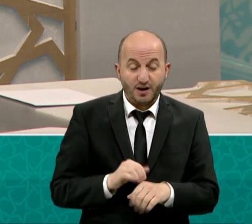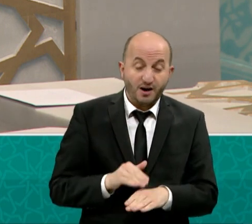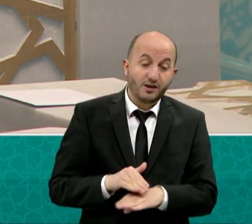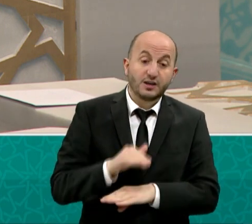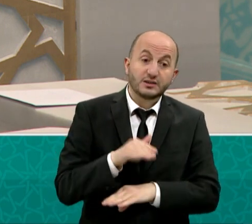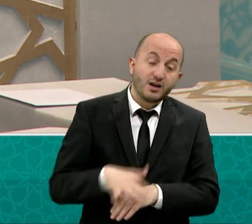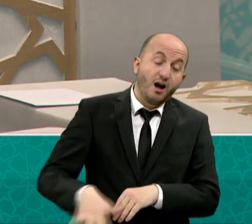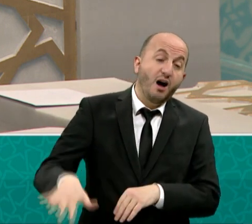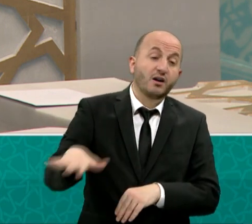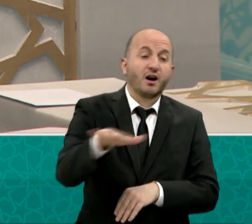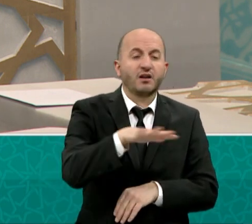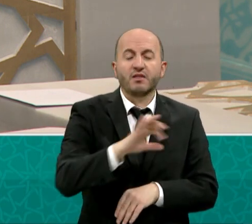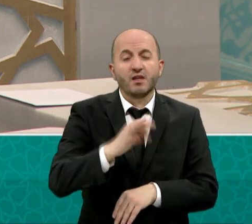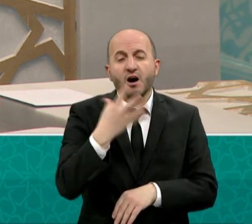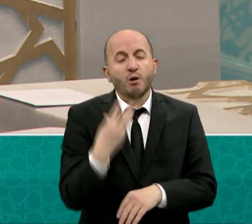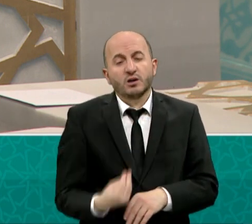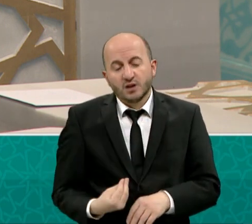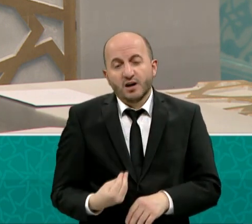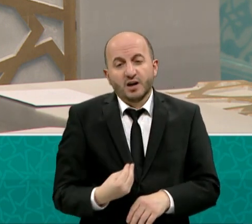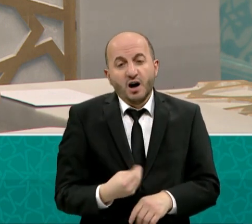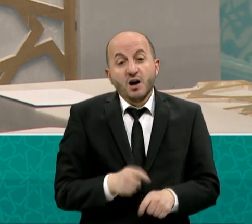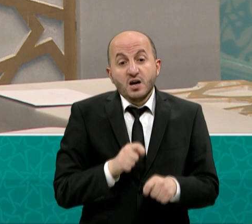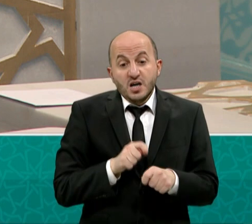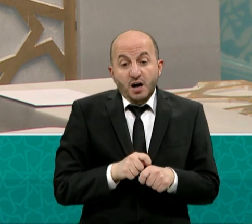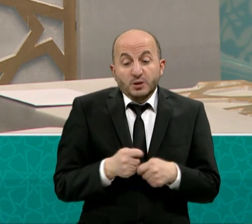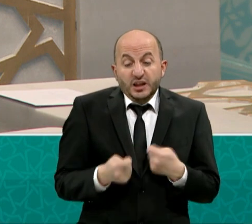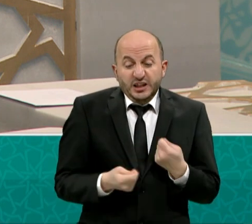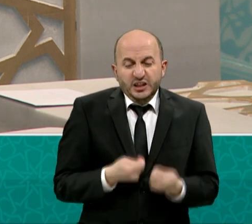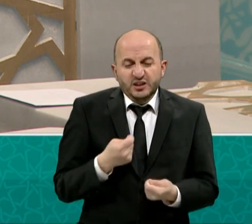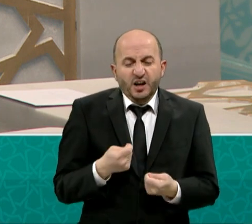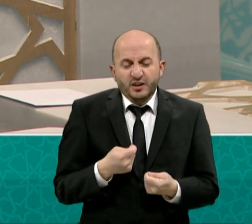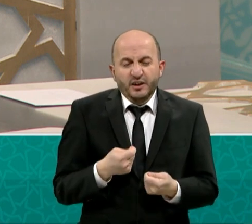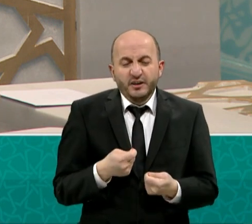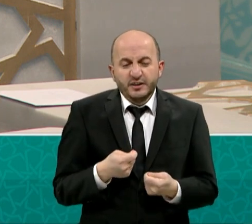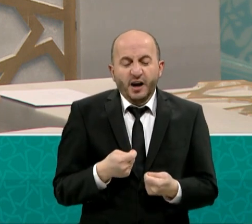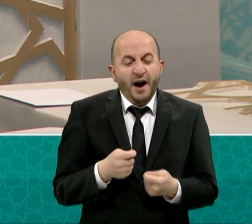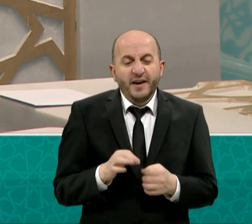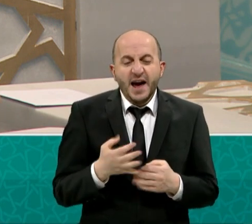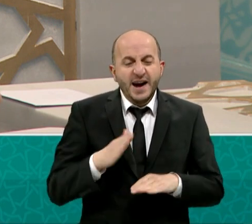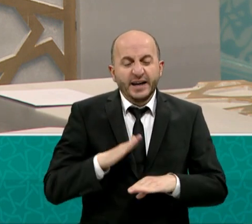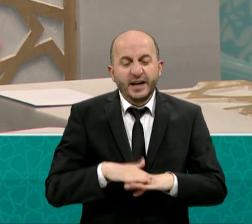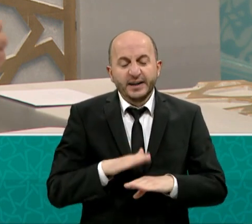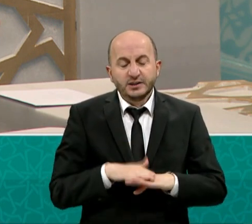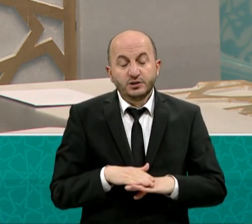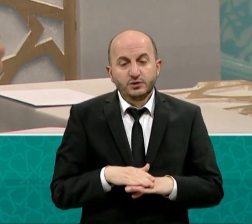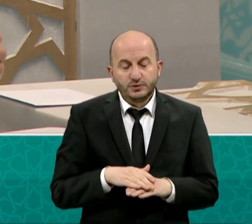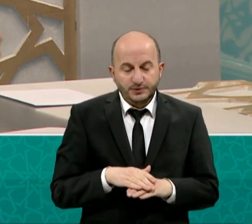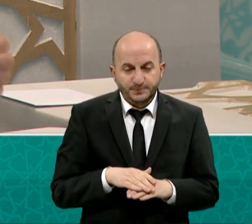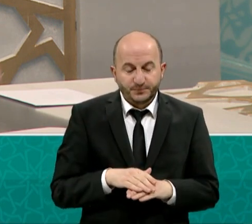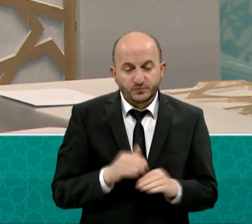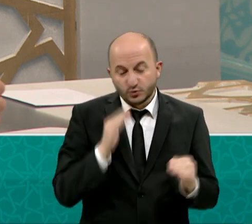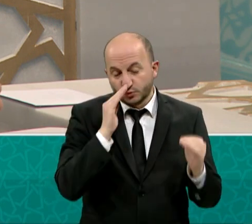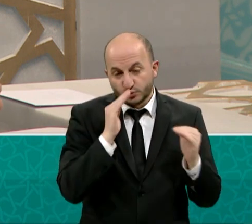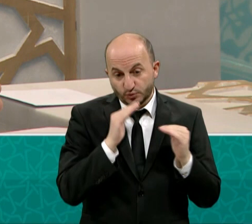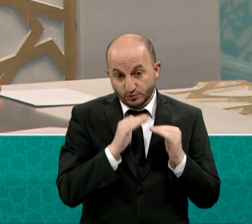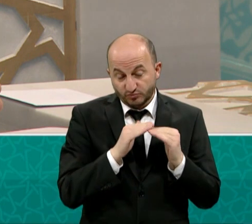her alanında ne olacak? Yaptığı işin standardı neyi gerektiriyorsa o standarda uygun iş